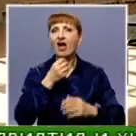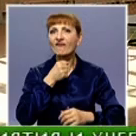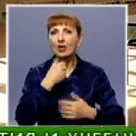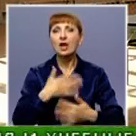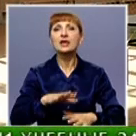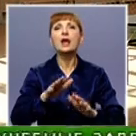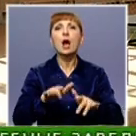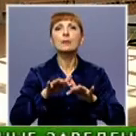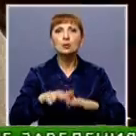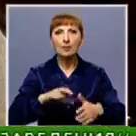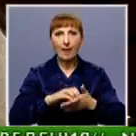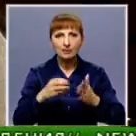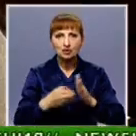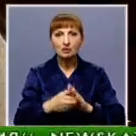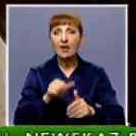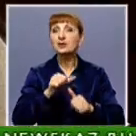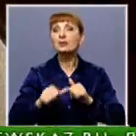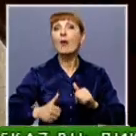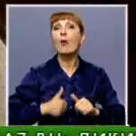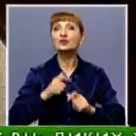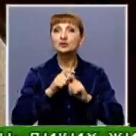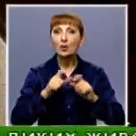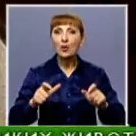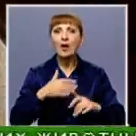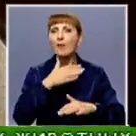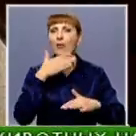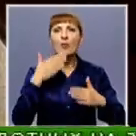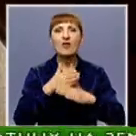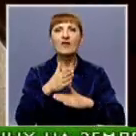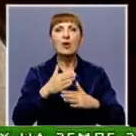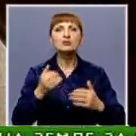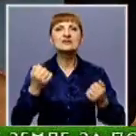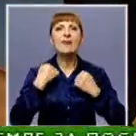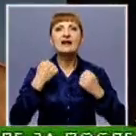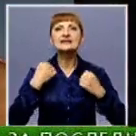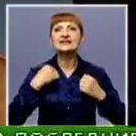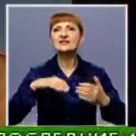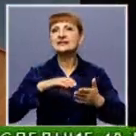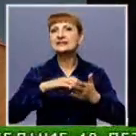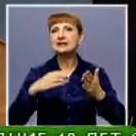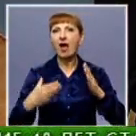же компьютерных помещений. Особая гордость школы – многопрофильный спортивный зал.